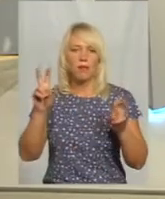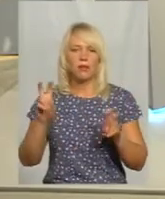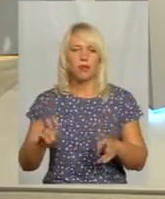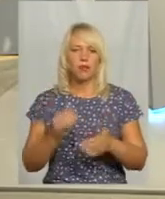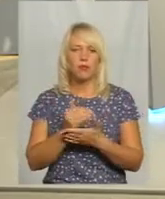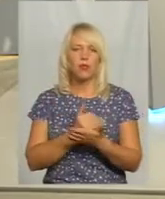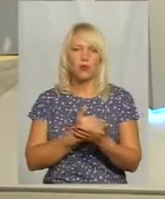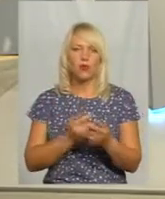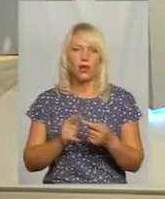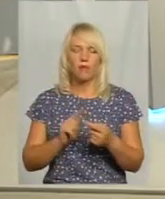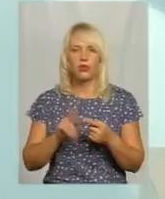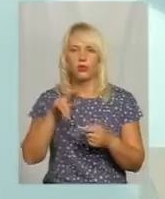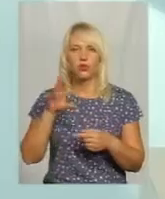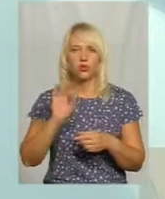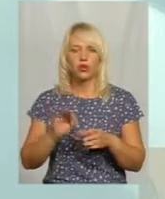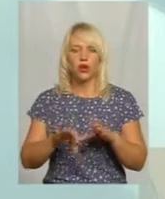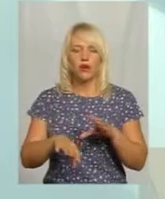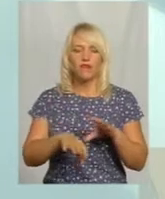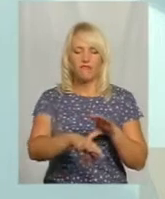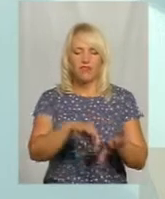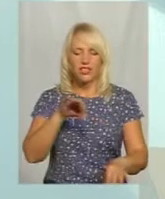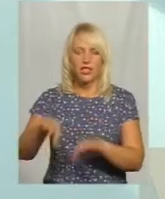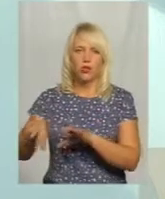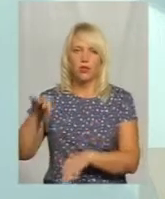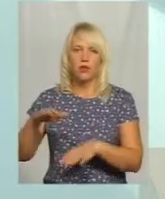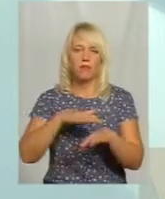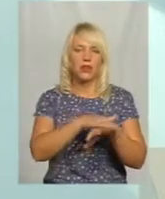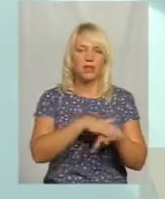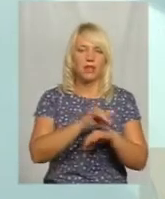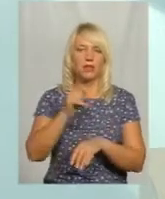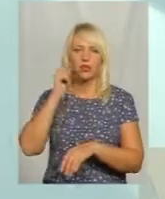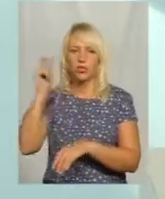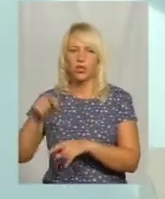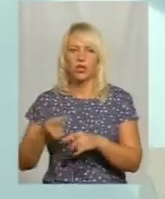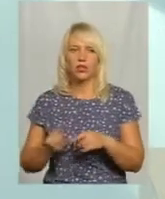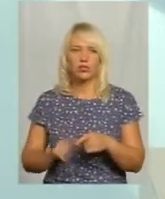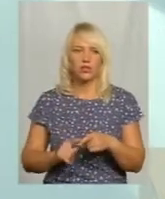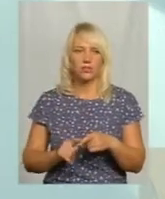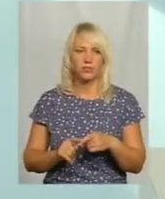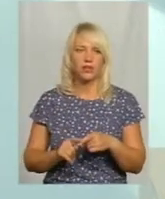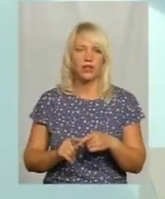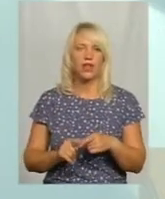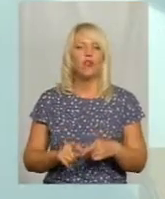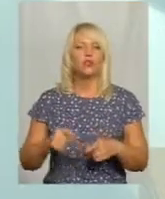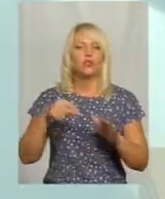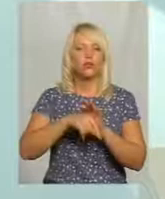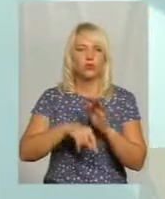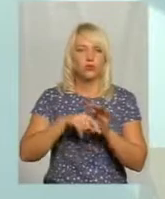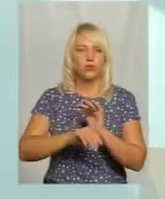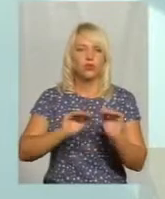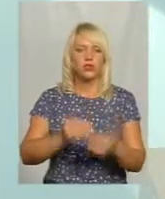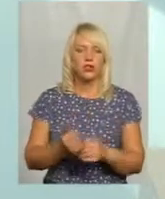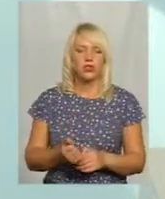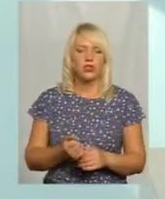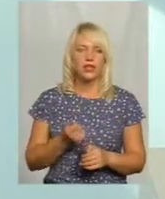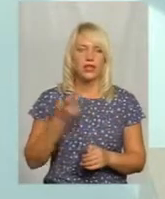наприклад, витягнуті математика українська, вони вже не інтегруються, в програмі ШИНА вони ще інтегруються. Тобто зменшується десь